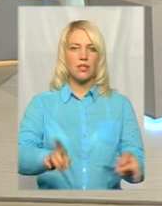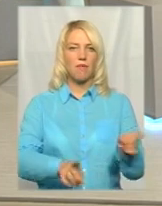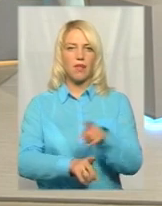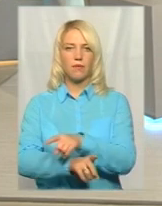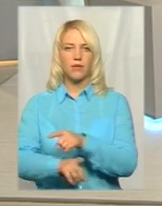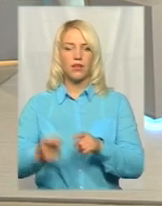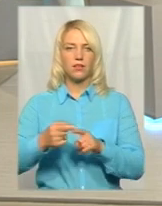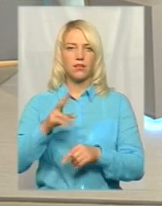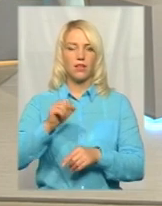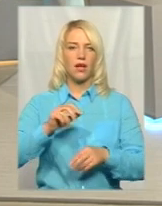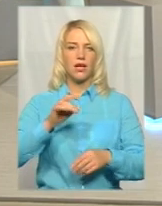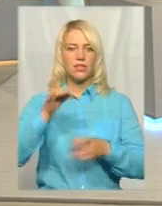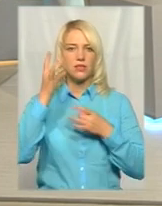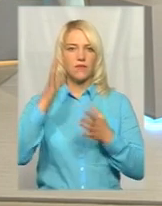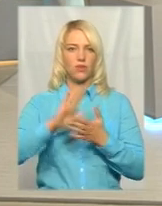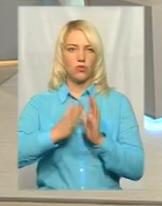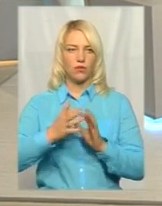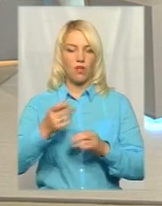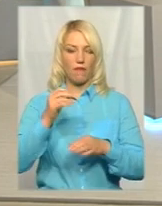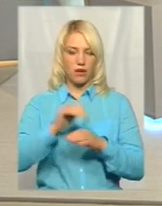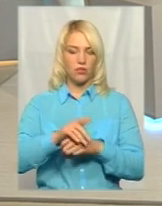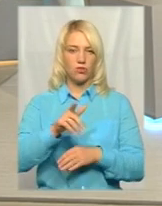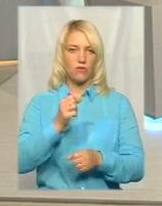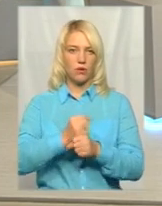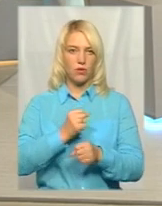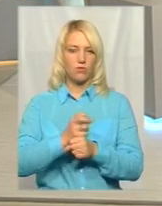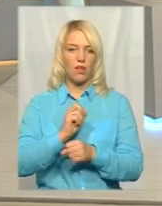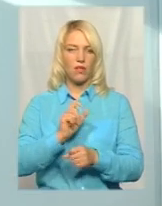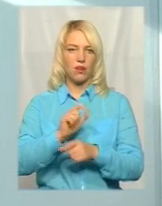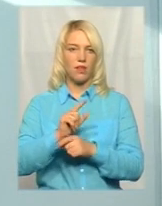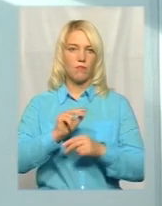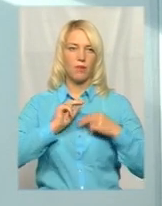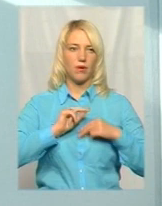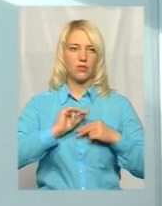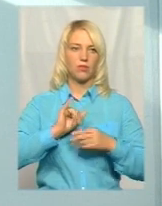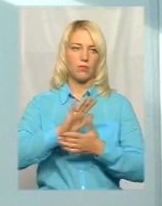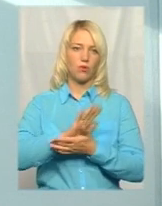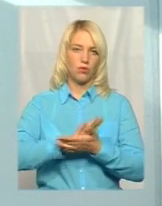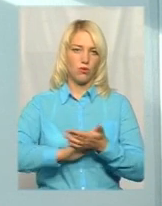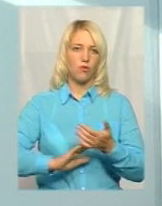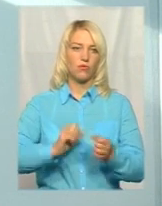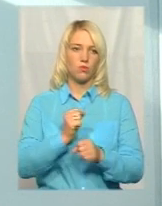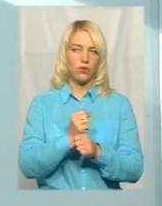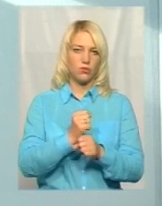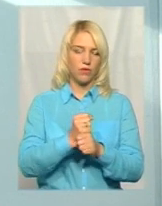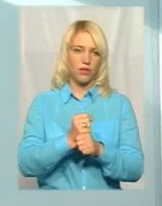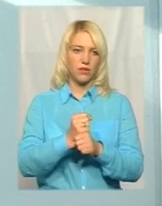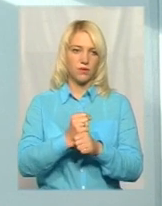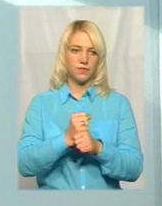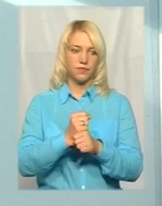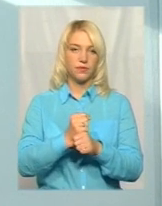договори, хоча фактично вони як виконували роботу, як наймані працівники, так і продовжують до даного часу виконувати таку